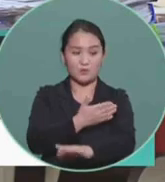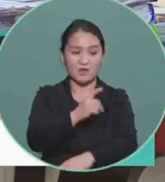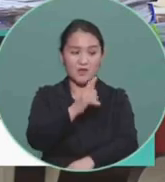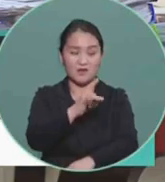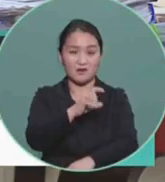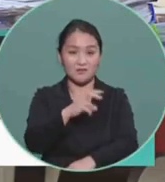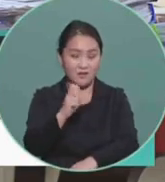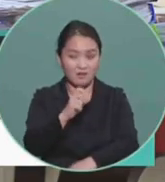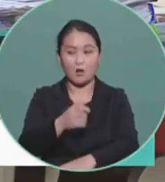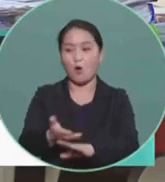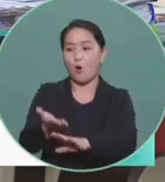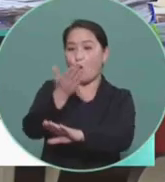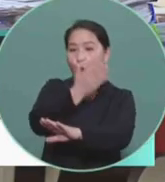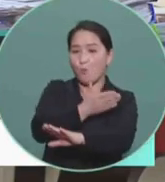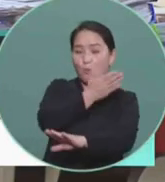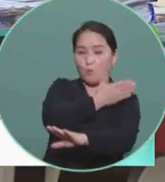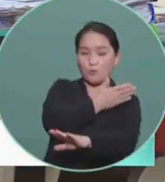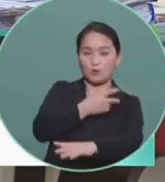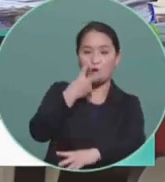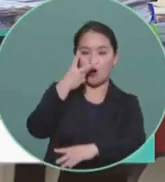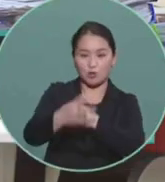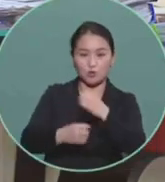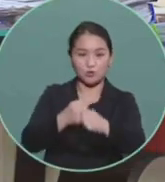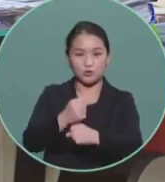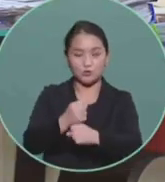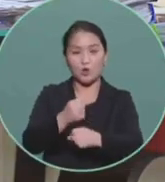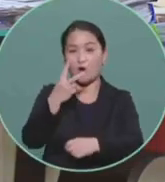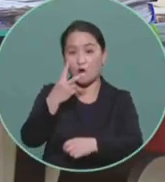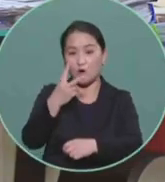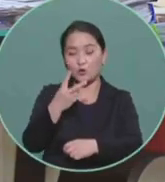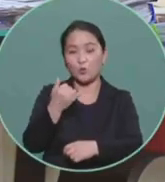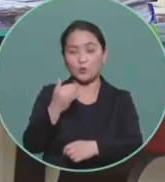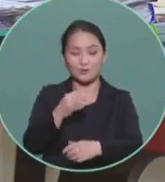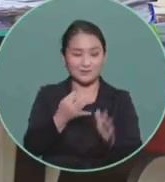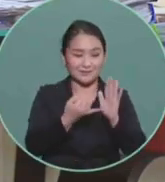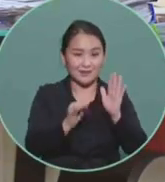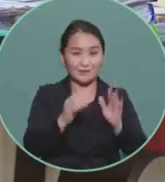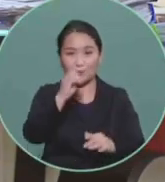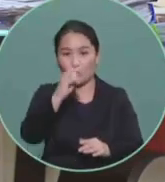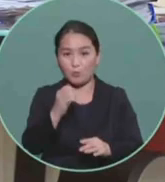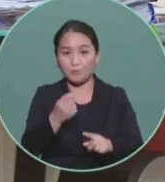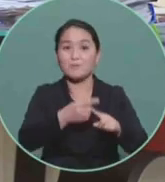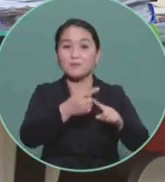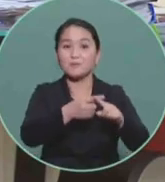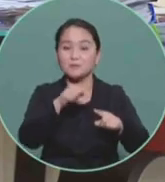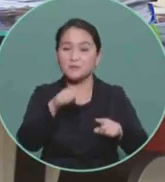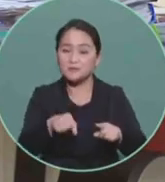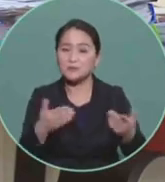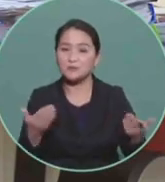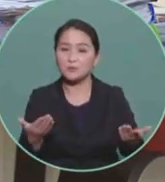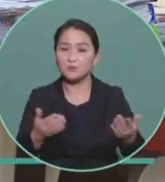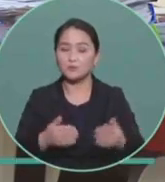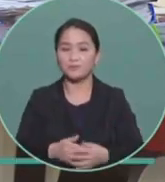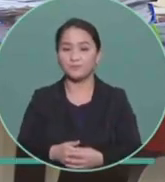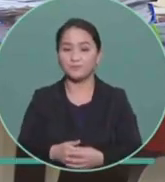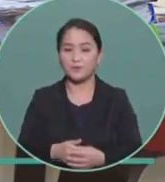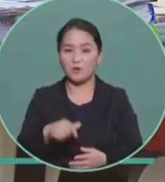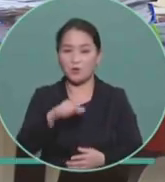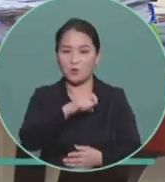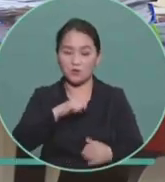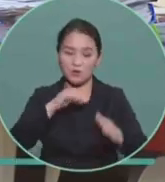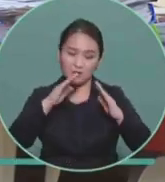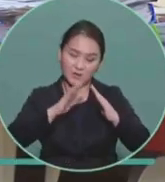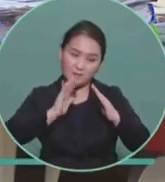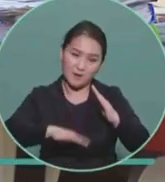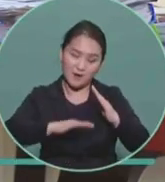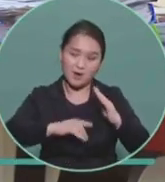хэрэглээ бол өмнөх жилээс 2 жил төрлж шít. 70% ихсэн юм зүйлүүд гарсан. Энэ бол мэдээж нөгөө гэрийн хөл